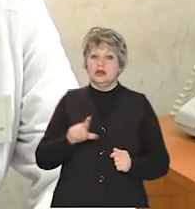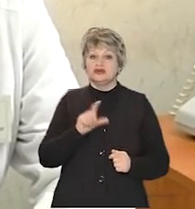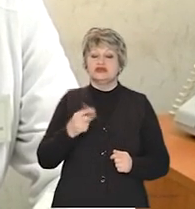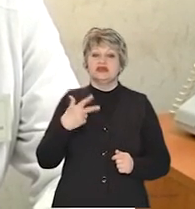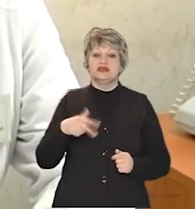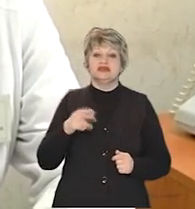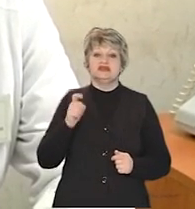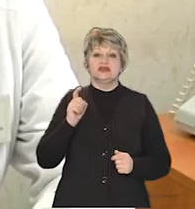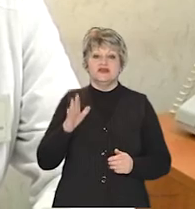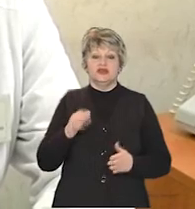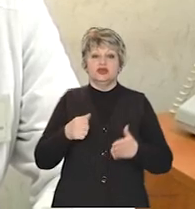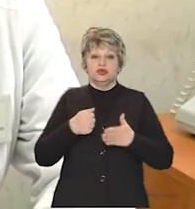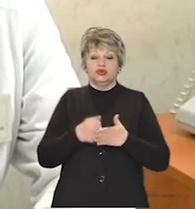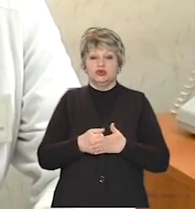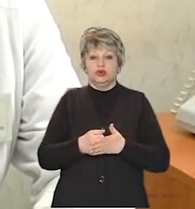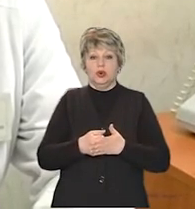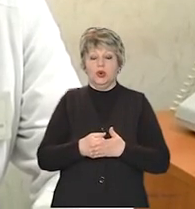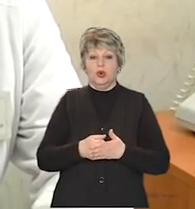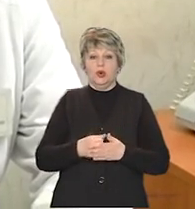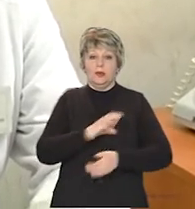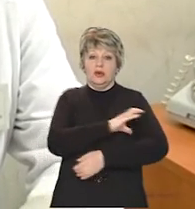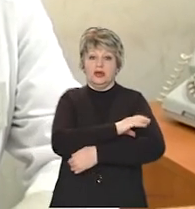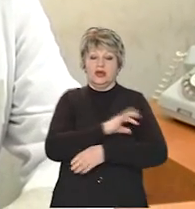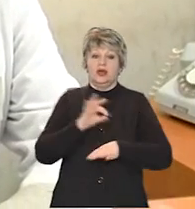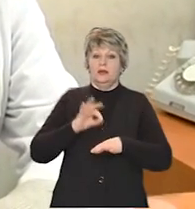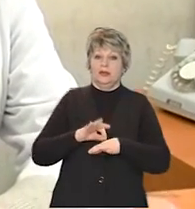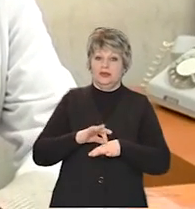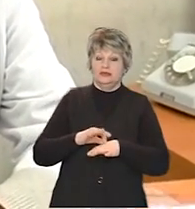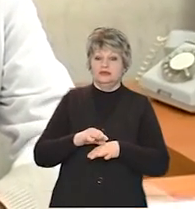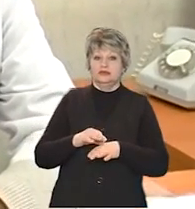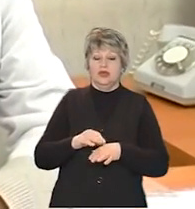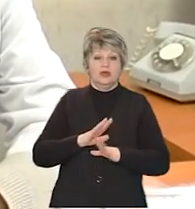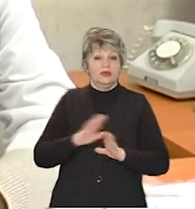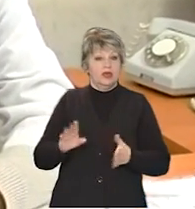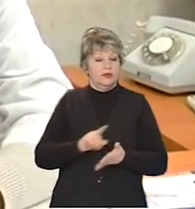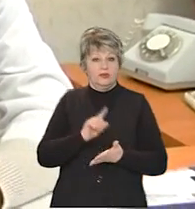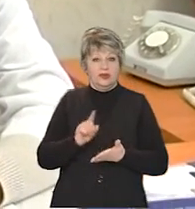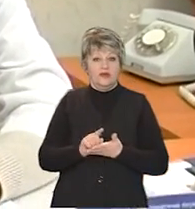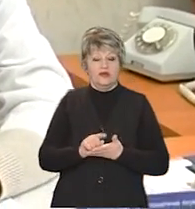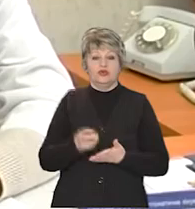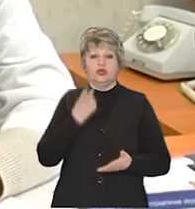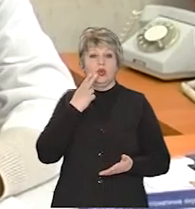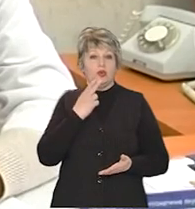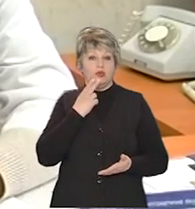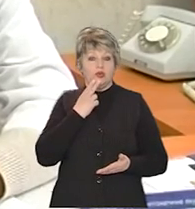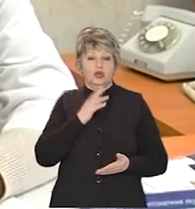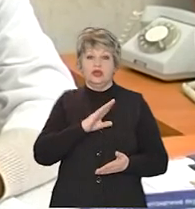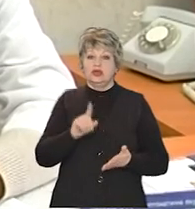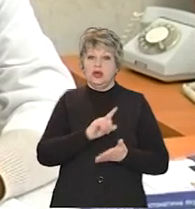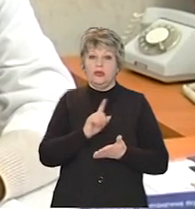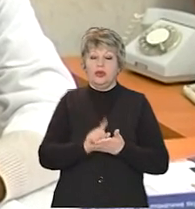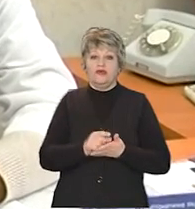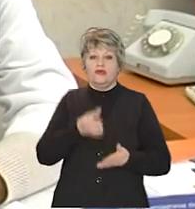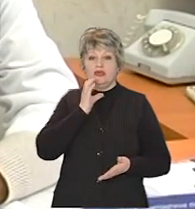Також за 30 хвилин до вимірювання тиску хворий чи пацієнт не повинен палити, не